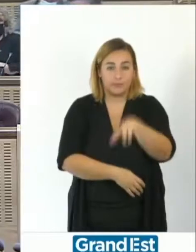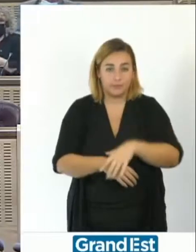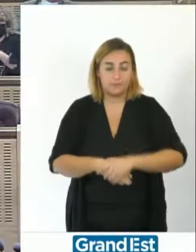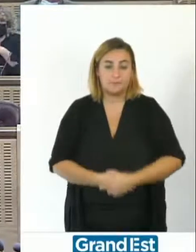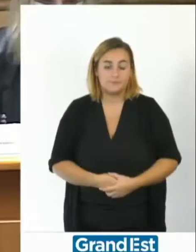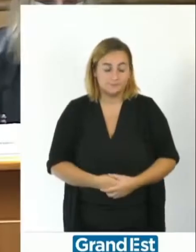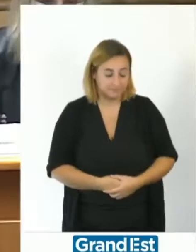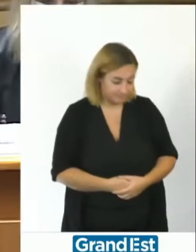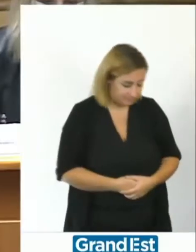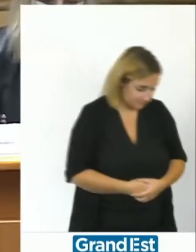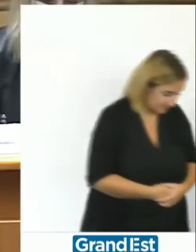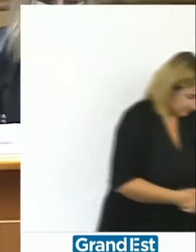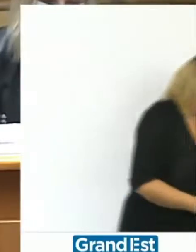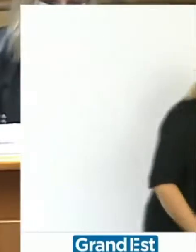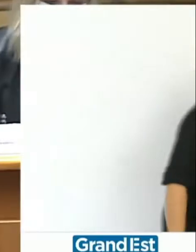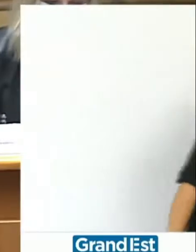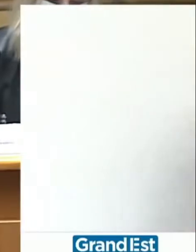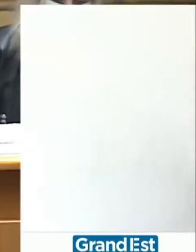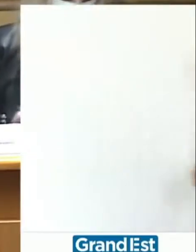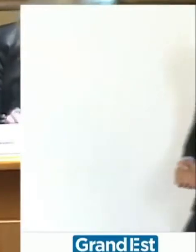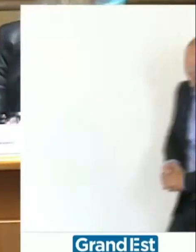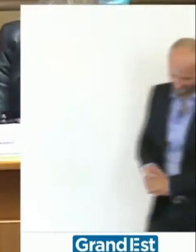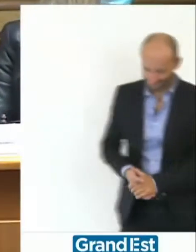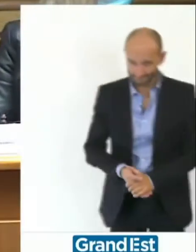j'ai passé parole sébastien hembert